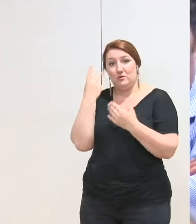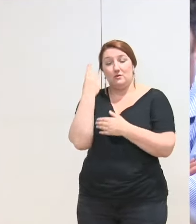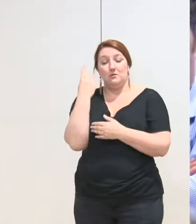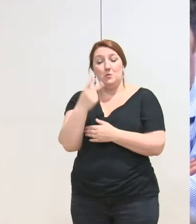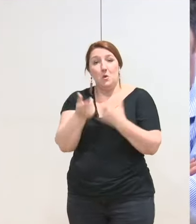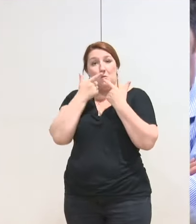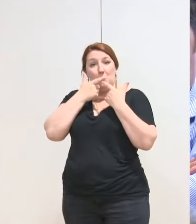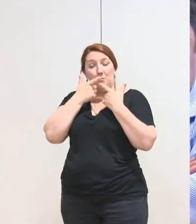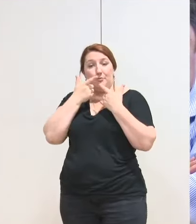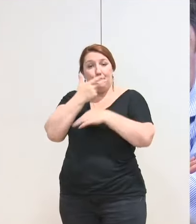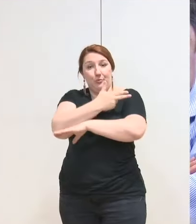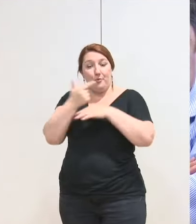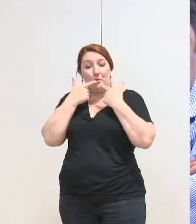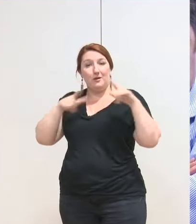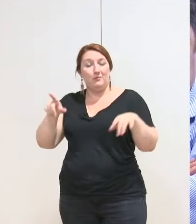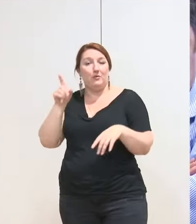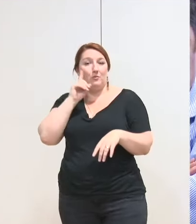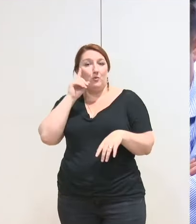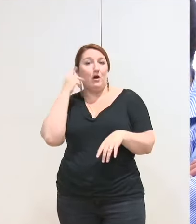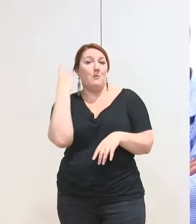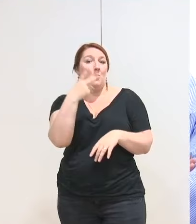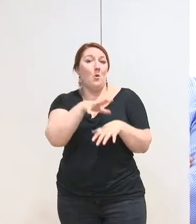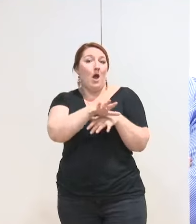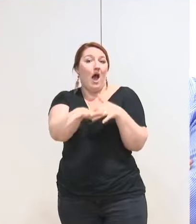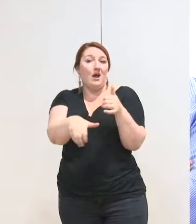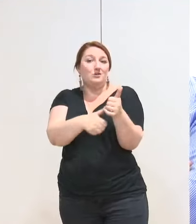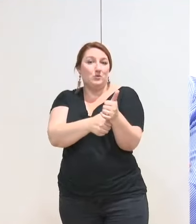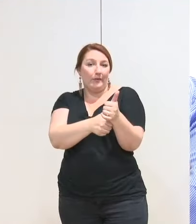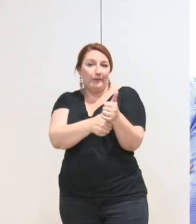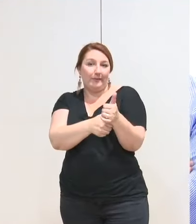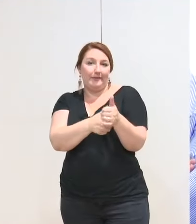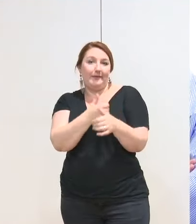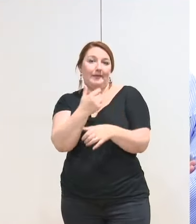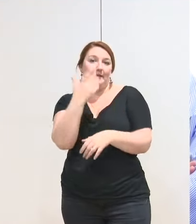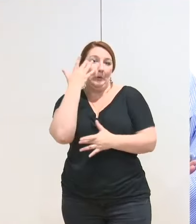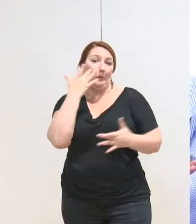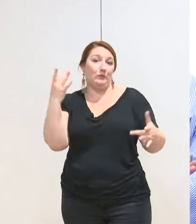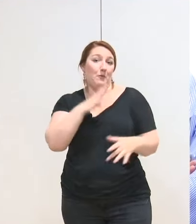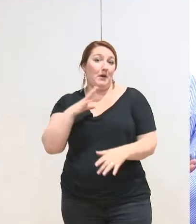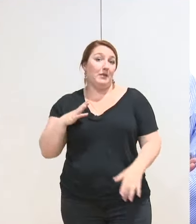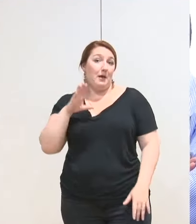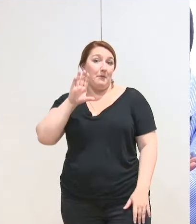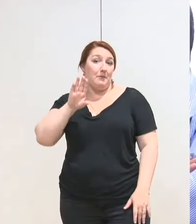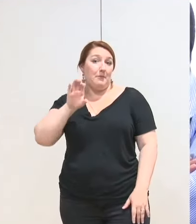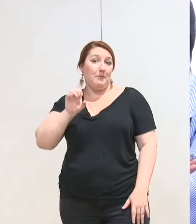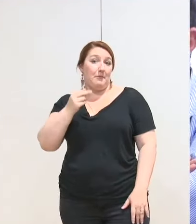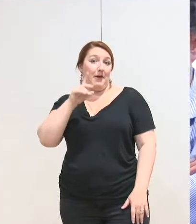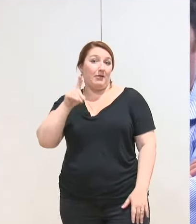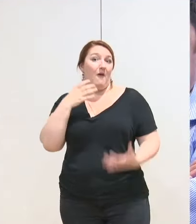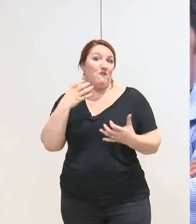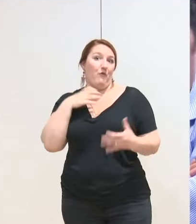culture madame Bernard lorg dessus avec insistance au lendemain de votre